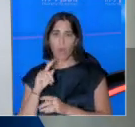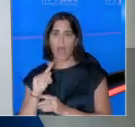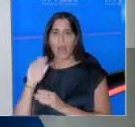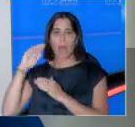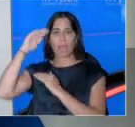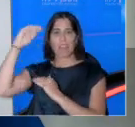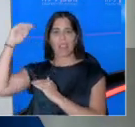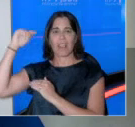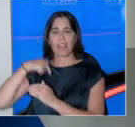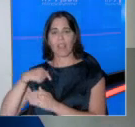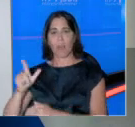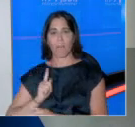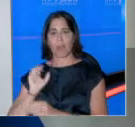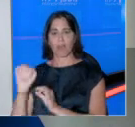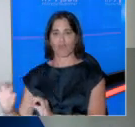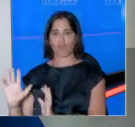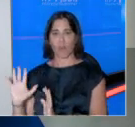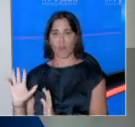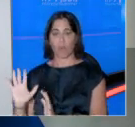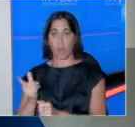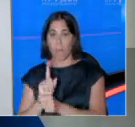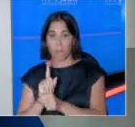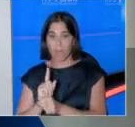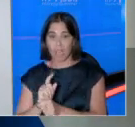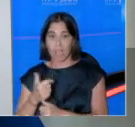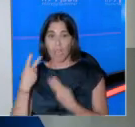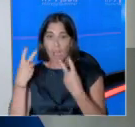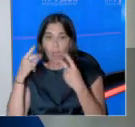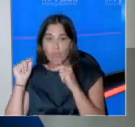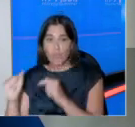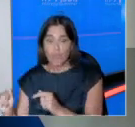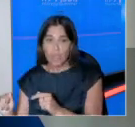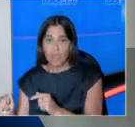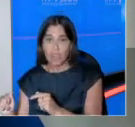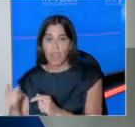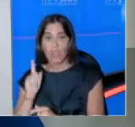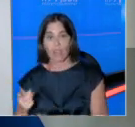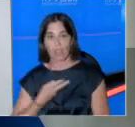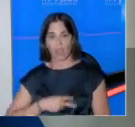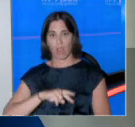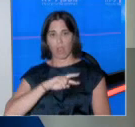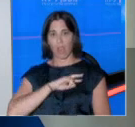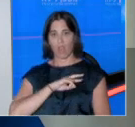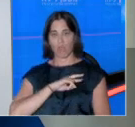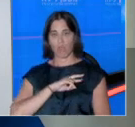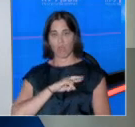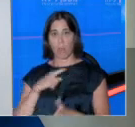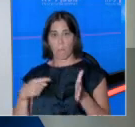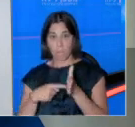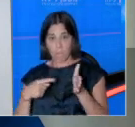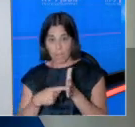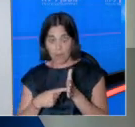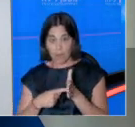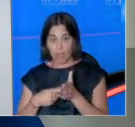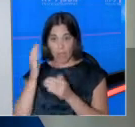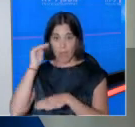שלו. ברגע מכריע כזה צריך לקחת אחריות. לכן, אני מודיע